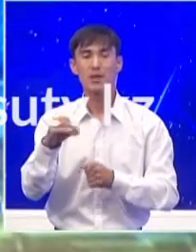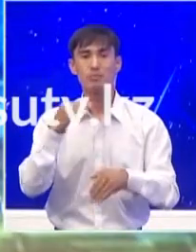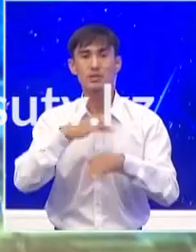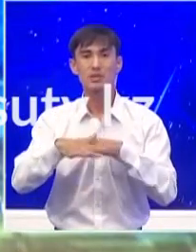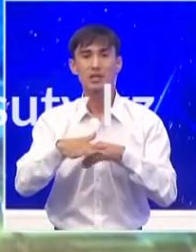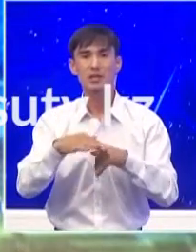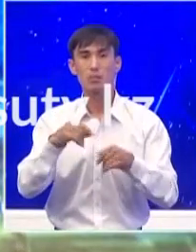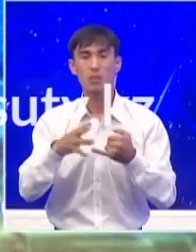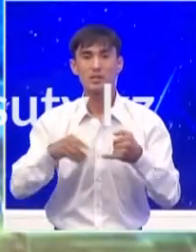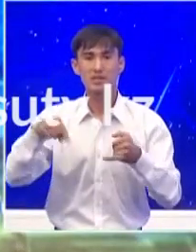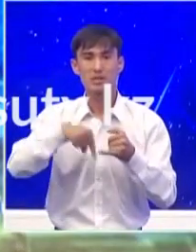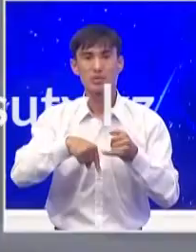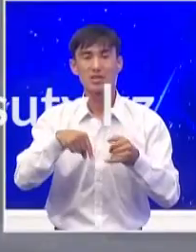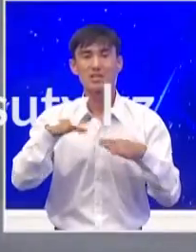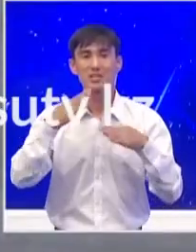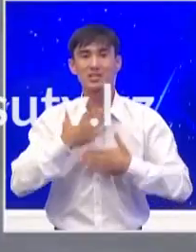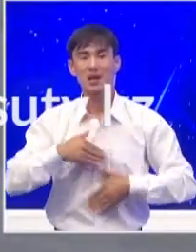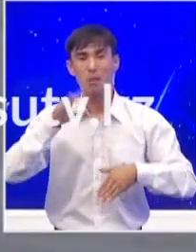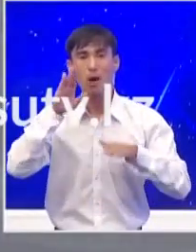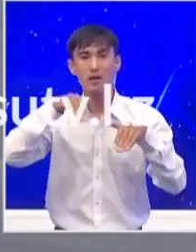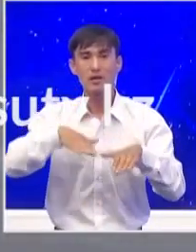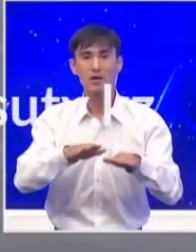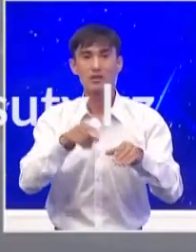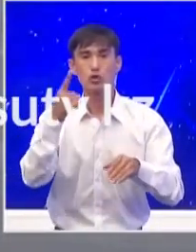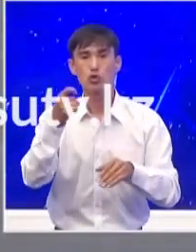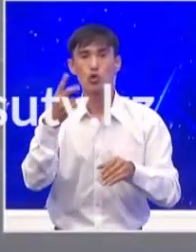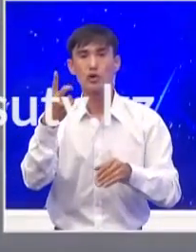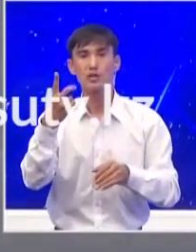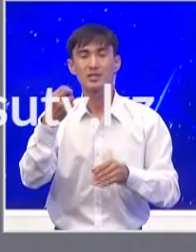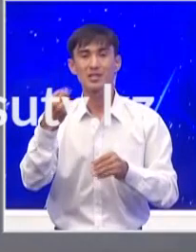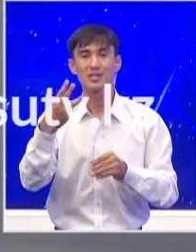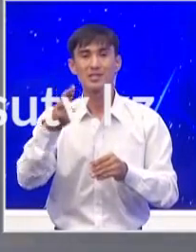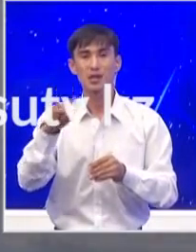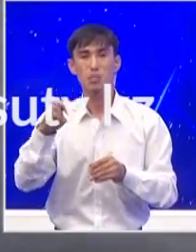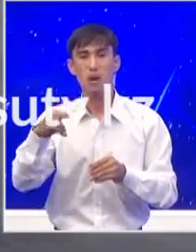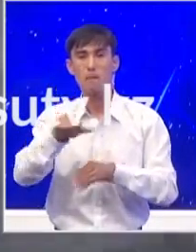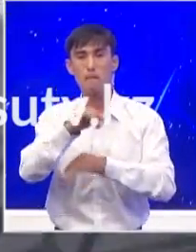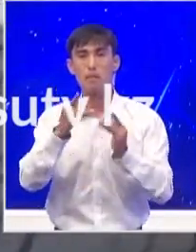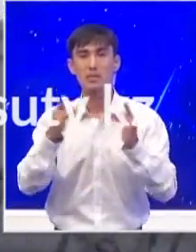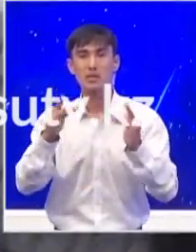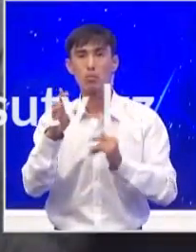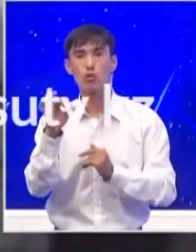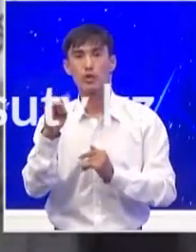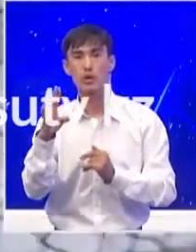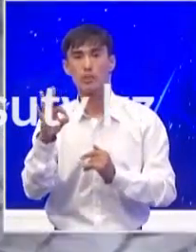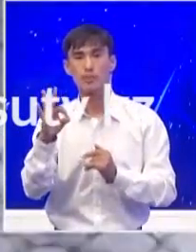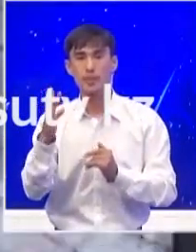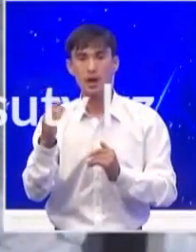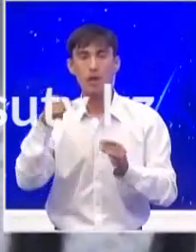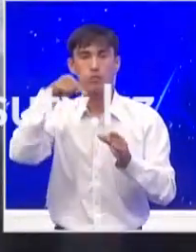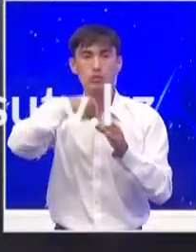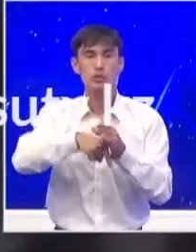находился в тихом океане в 100 13 километрах от пограничного моста бури к в панаме очаг залегал на глубине